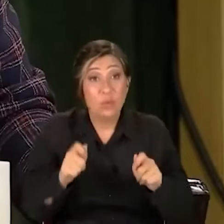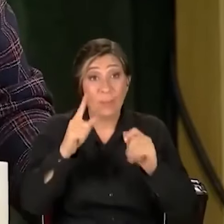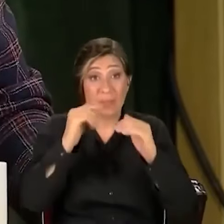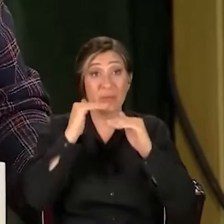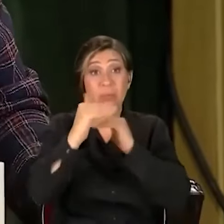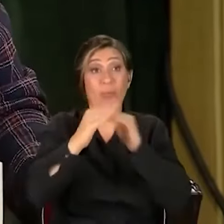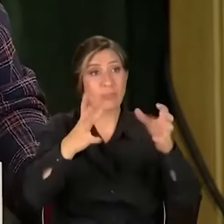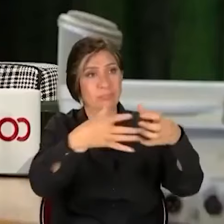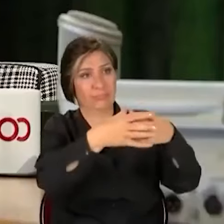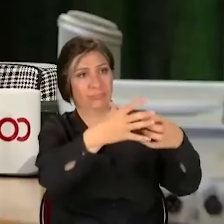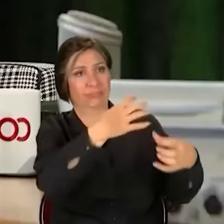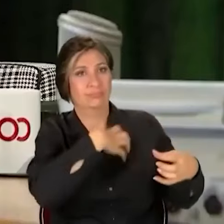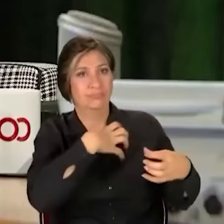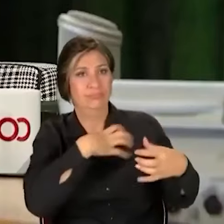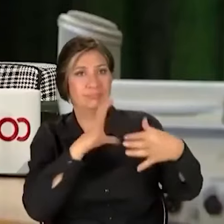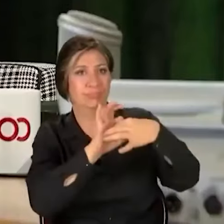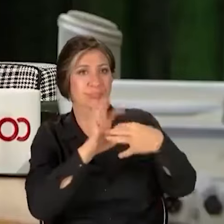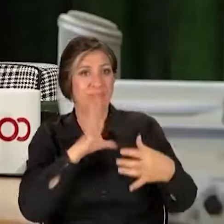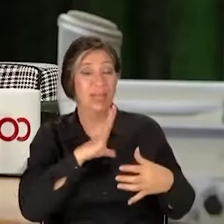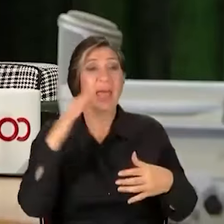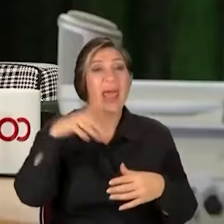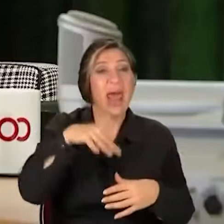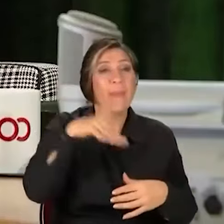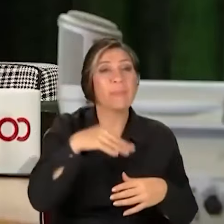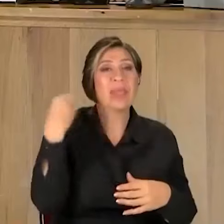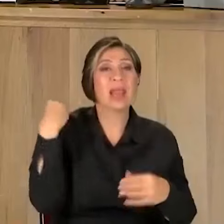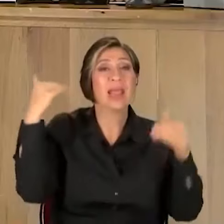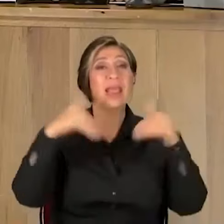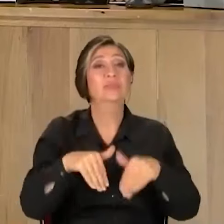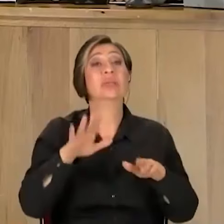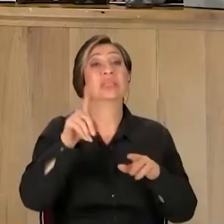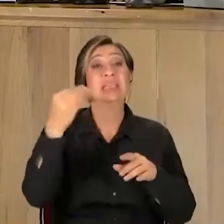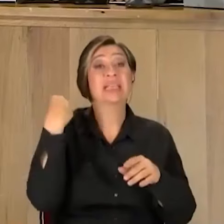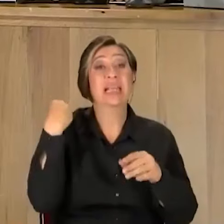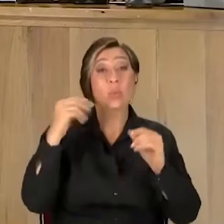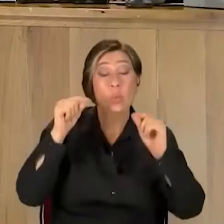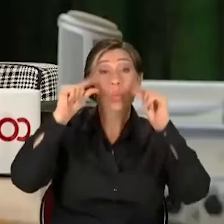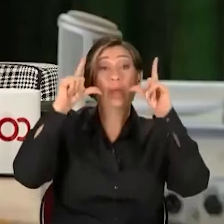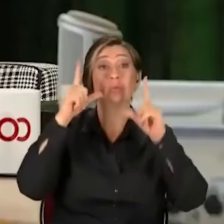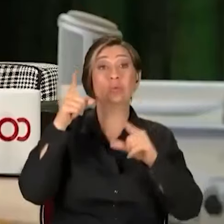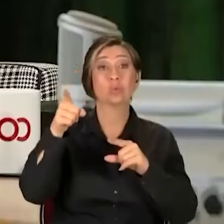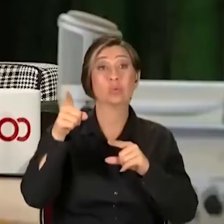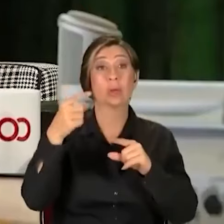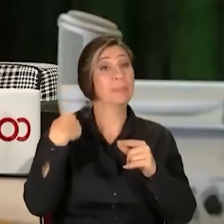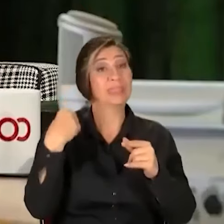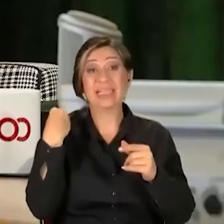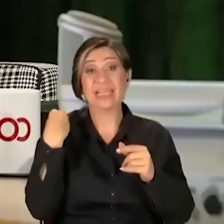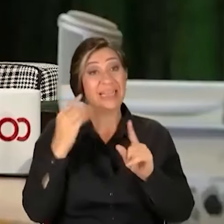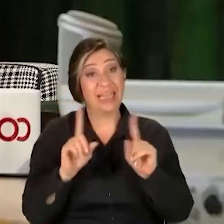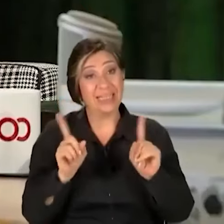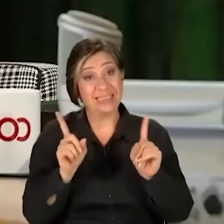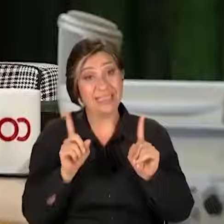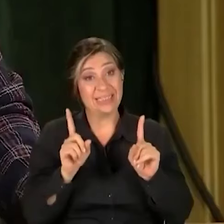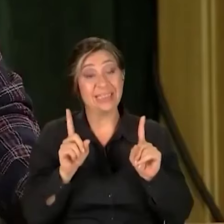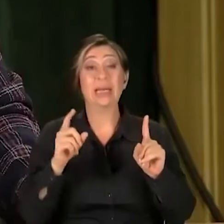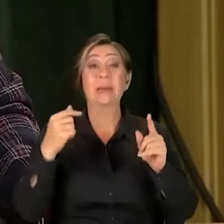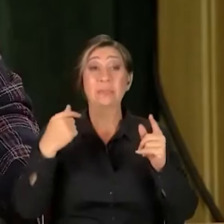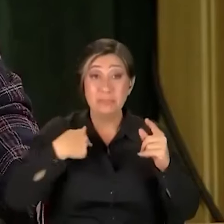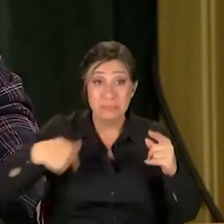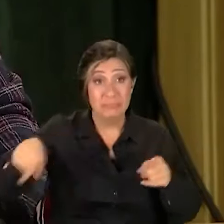kitlemiz vardı. Yani rap sanki yeni gelmiş gibi lanse ediyor. Siz yeni uyanıyorsunuz bu işe. Biz yeni değiliz.